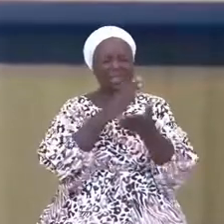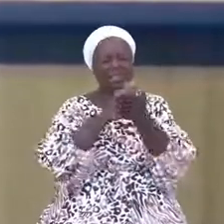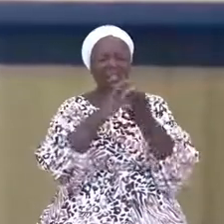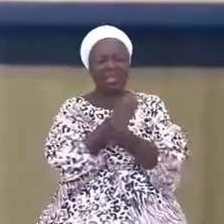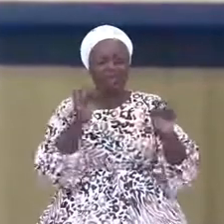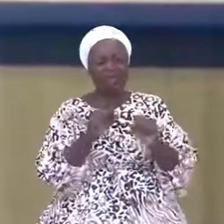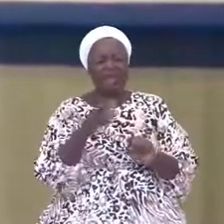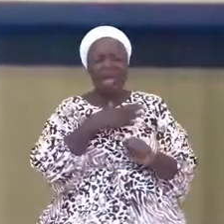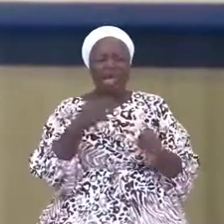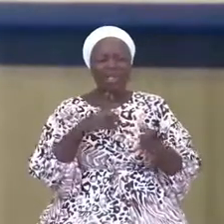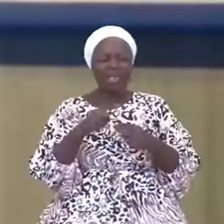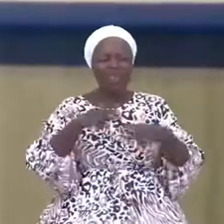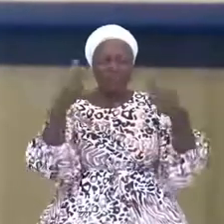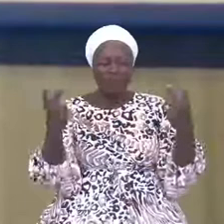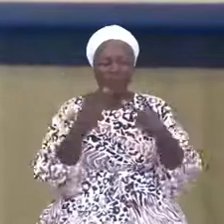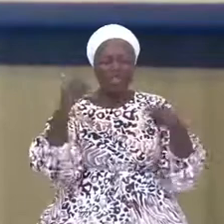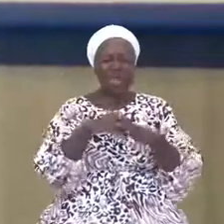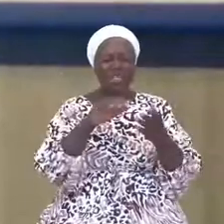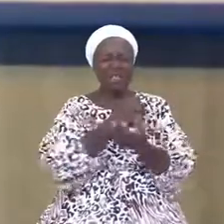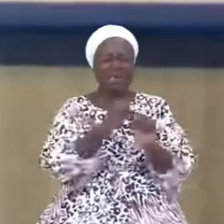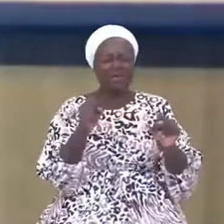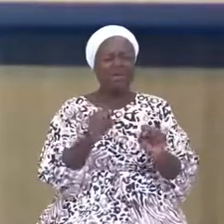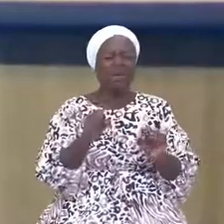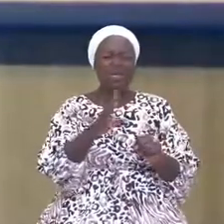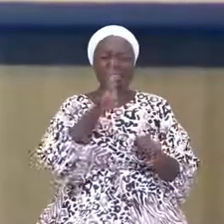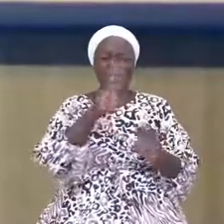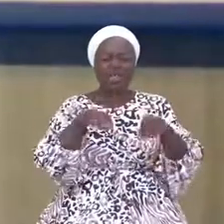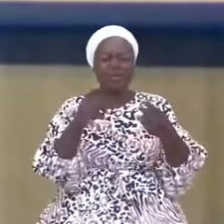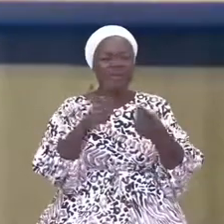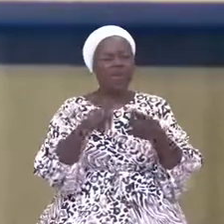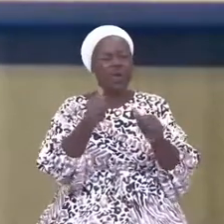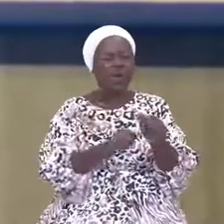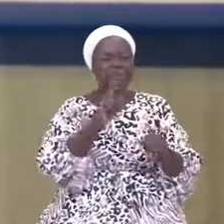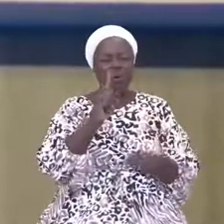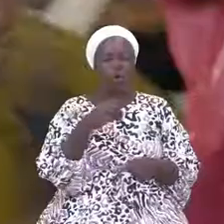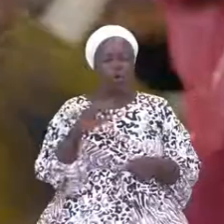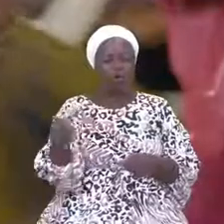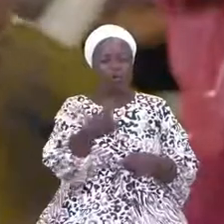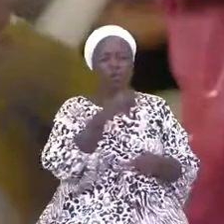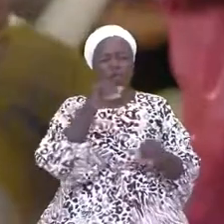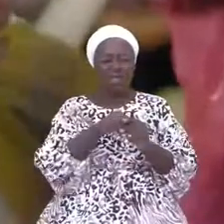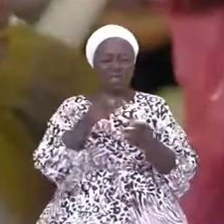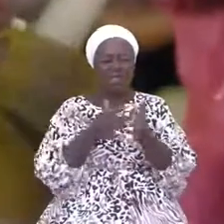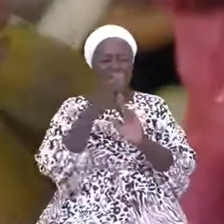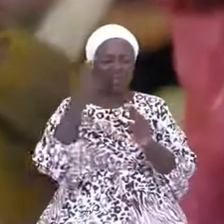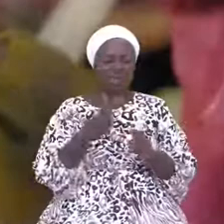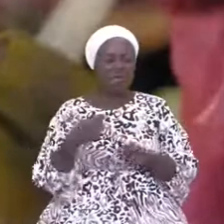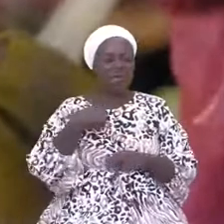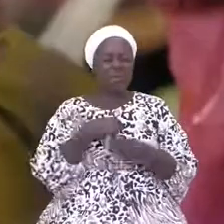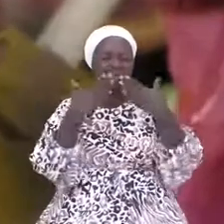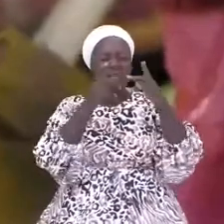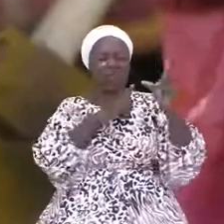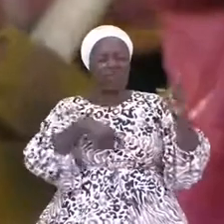du salut, la paix du salut, et la victoire dans le salut, donne-le à tous